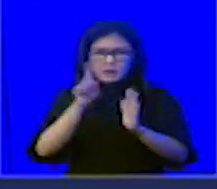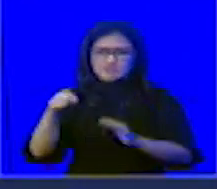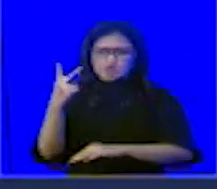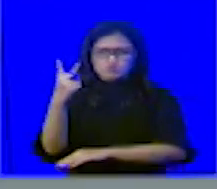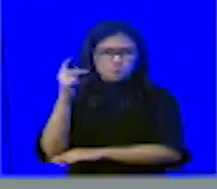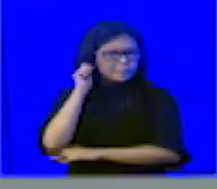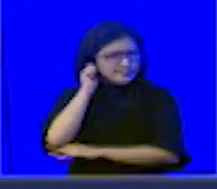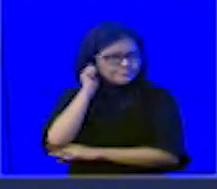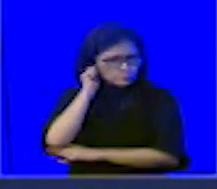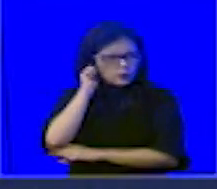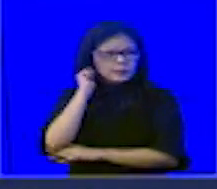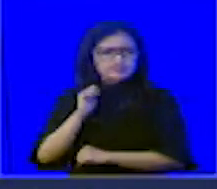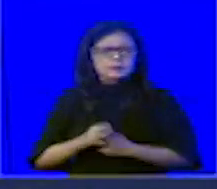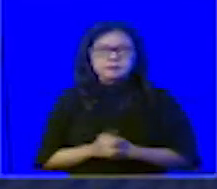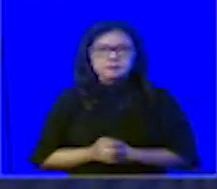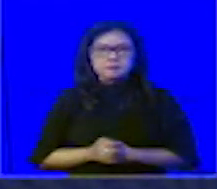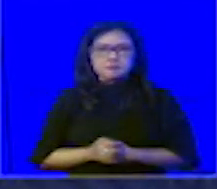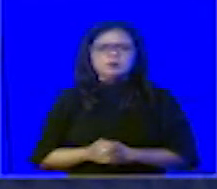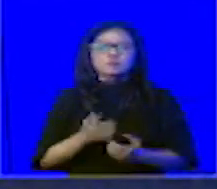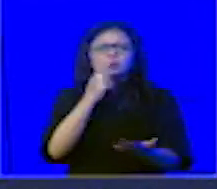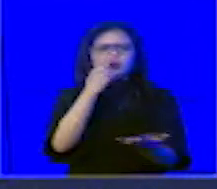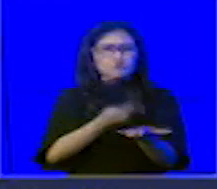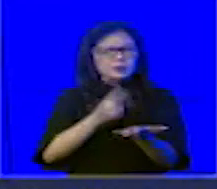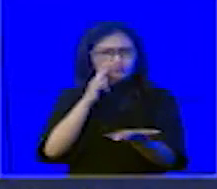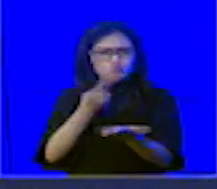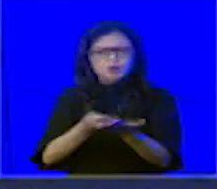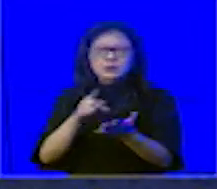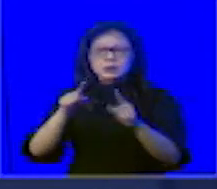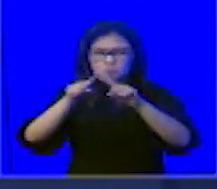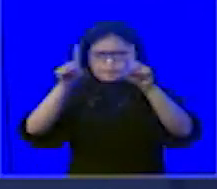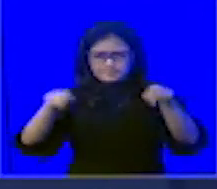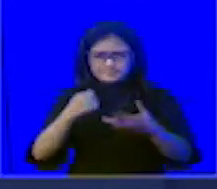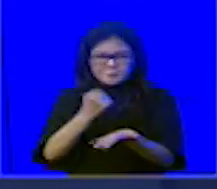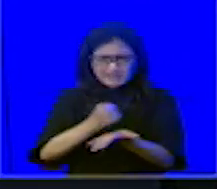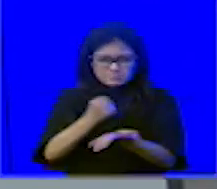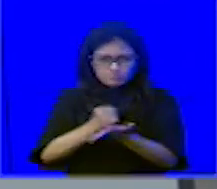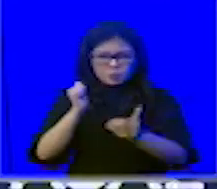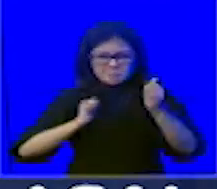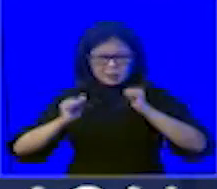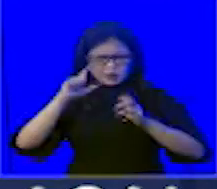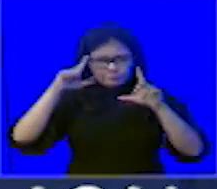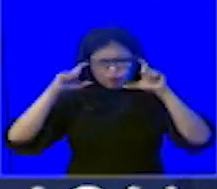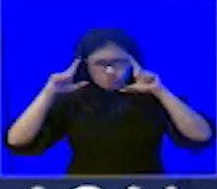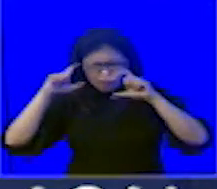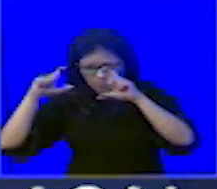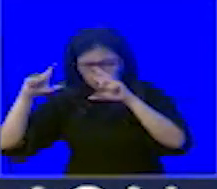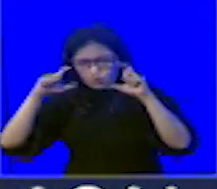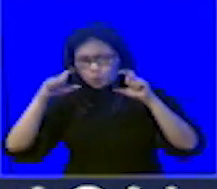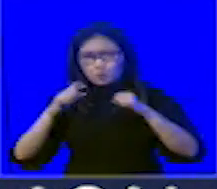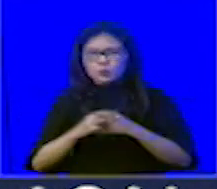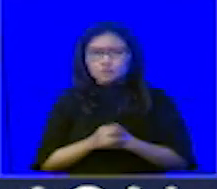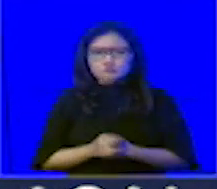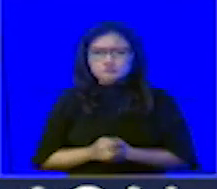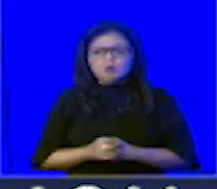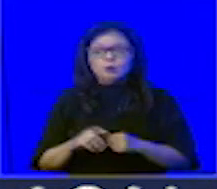foto-foto. Petugas mengamankan barang bukti paspor serta sejumlah foto kegiatan pemotretan sebagai model. Rencananya kedua WNA ini